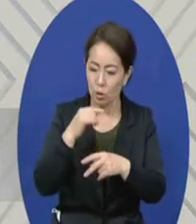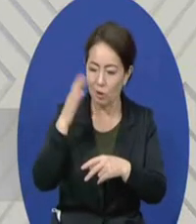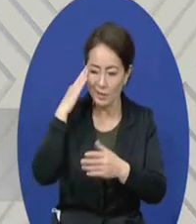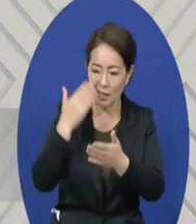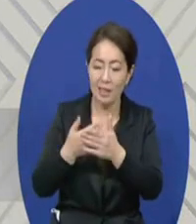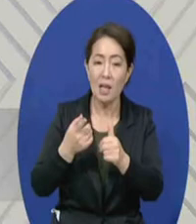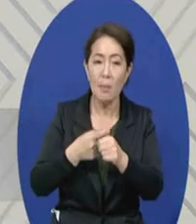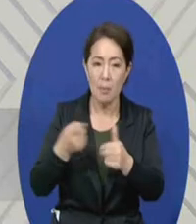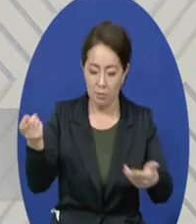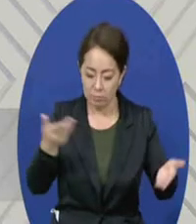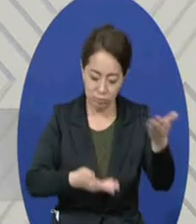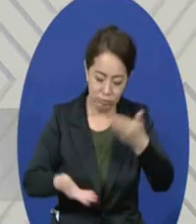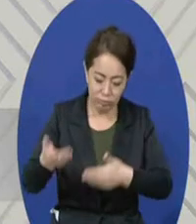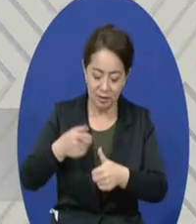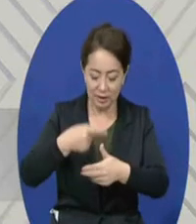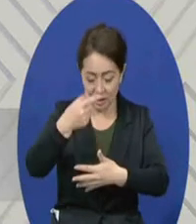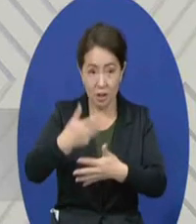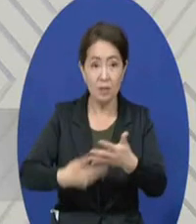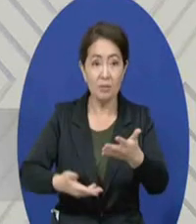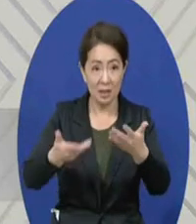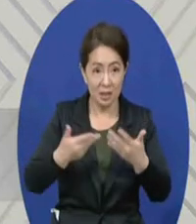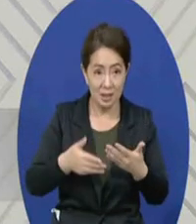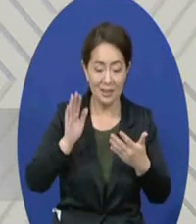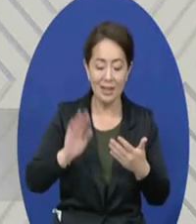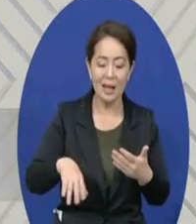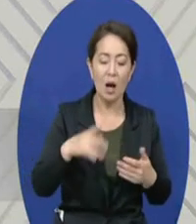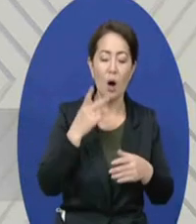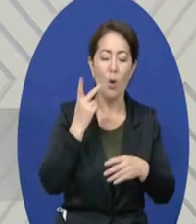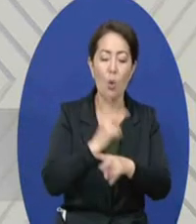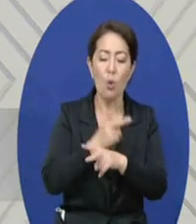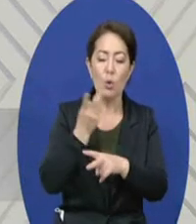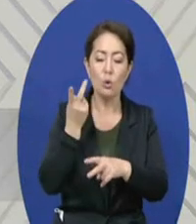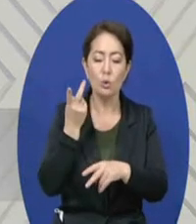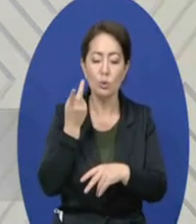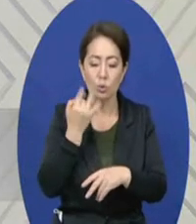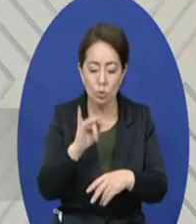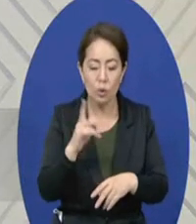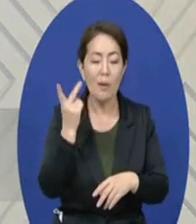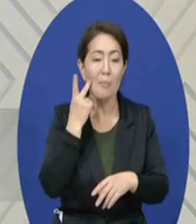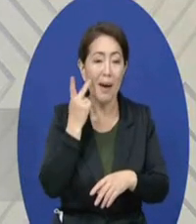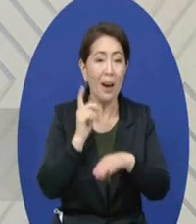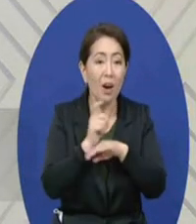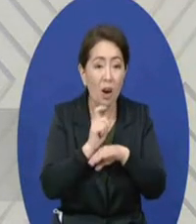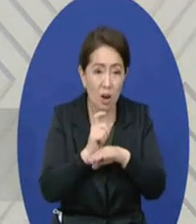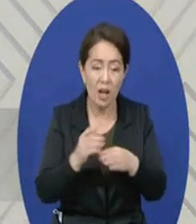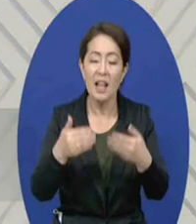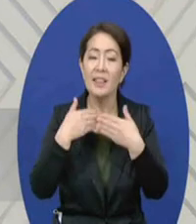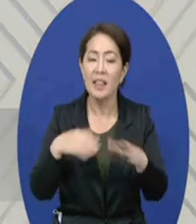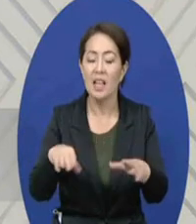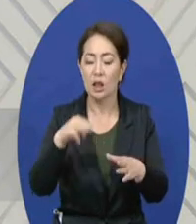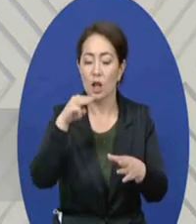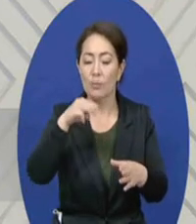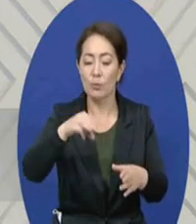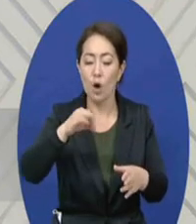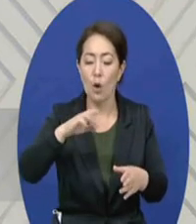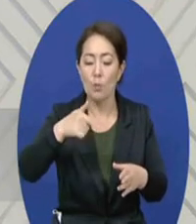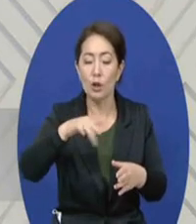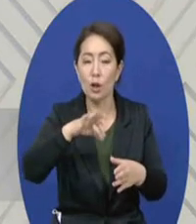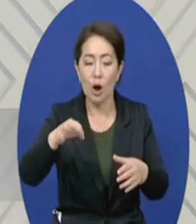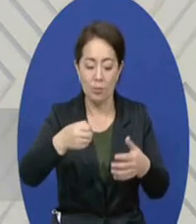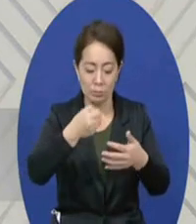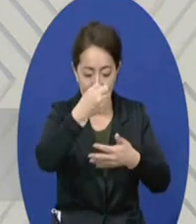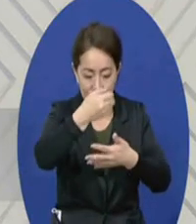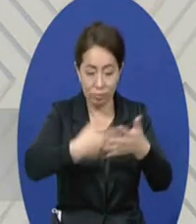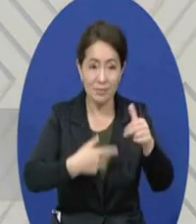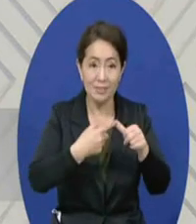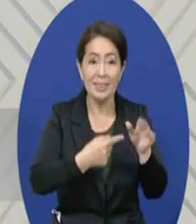бол нэр дэвшүүлж ажиллагаа хийгдэх бах. Дүүний дараа бол хууль зүйн байнгын орноос нээлттэй томилгооны сонсгол зарлагдана. Нээлттэй томилгооны